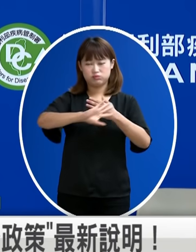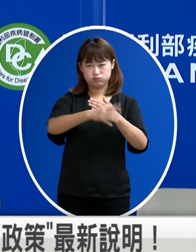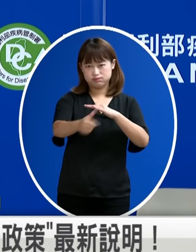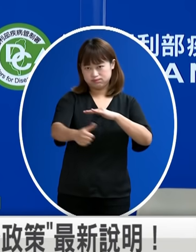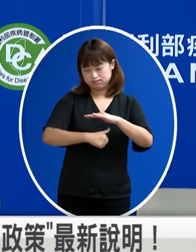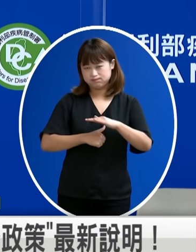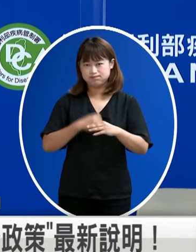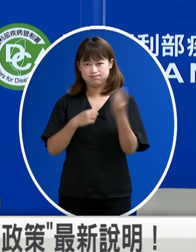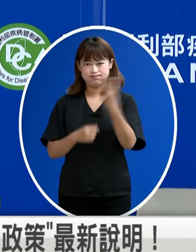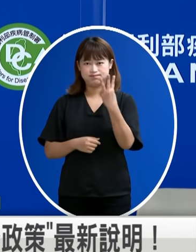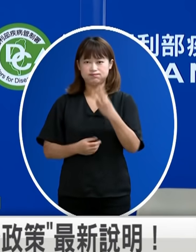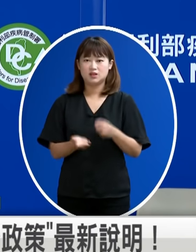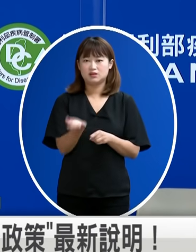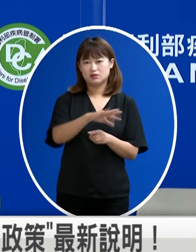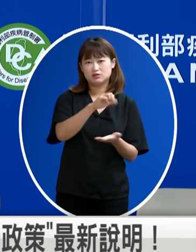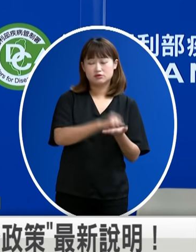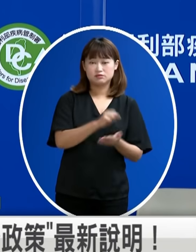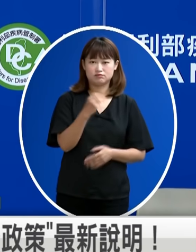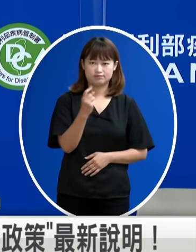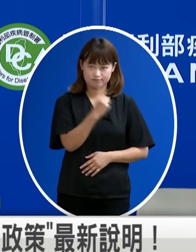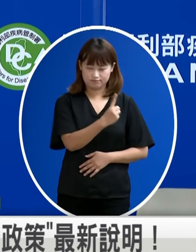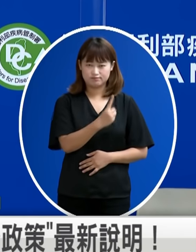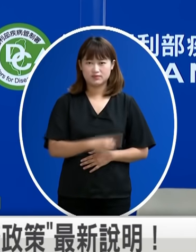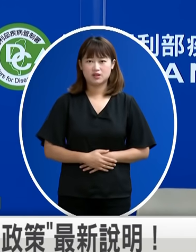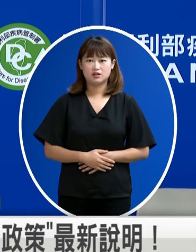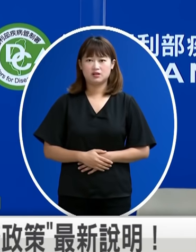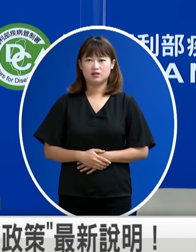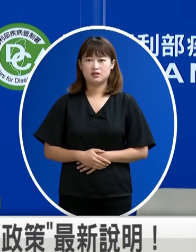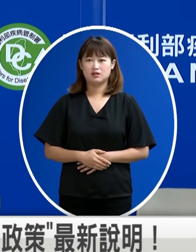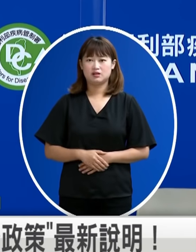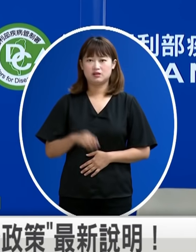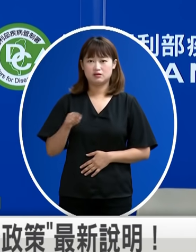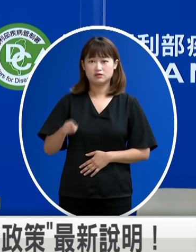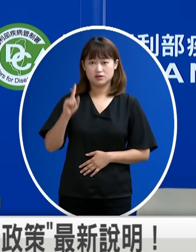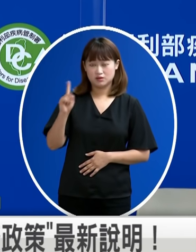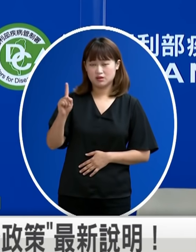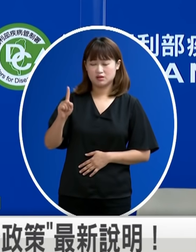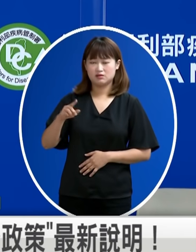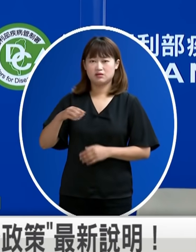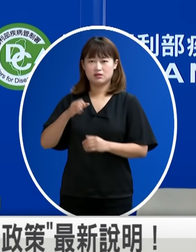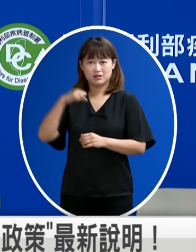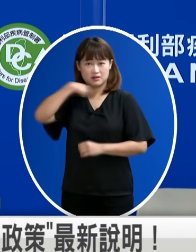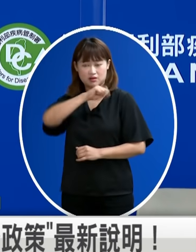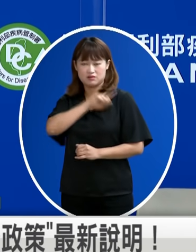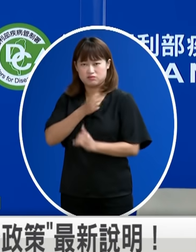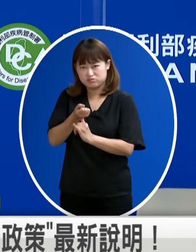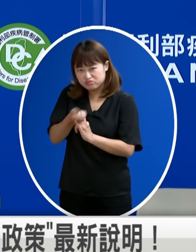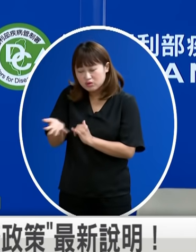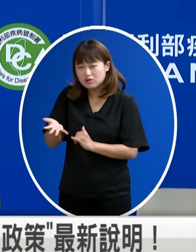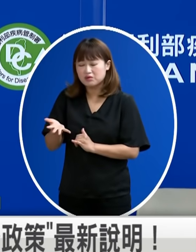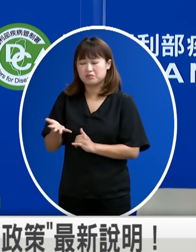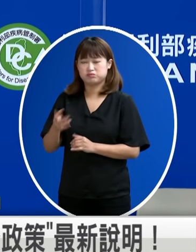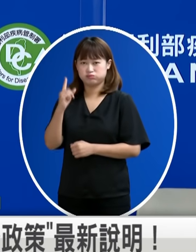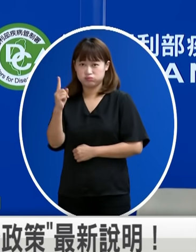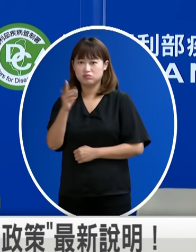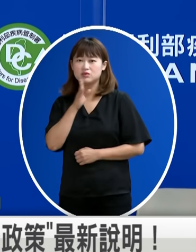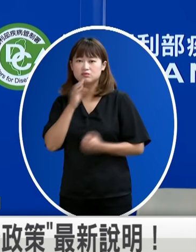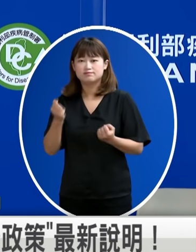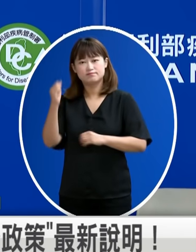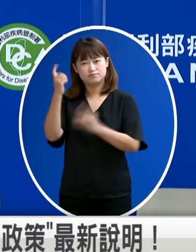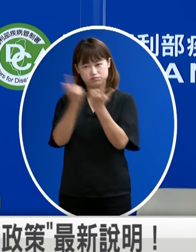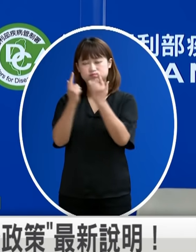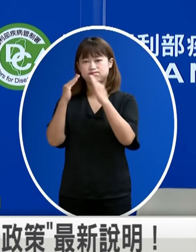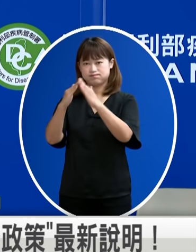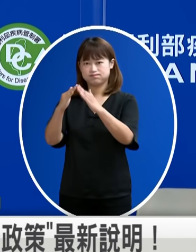3例，那死亡的个案有1例，那这一例的居住有本土的病例，居住的地方是台北市。